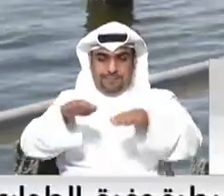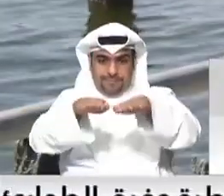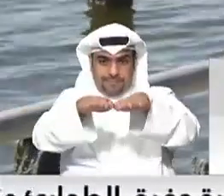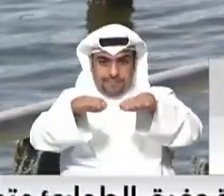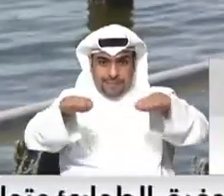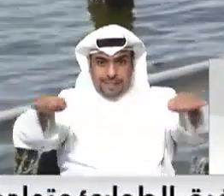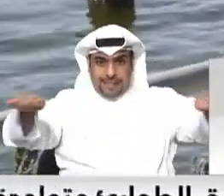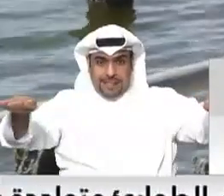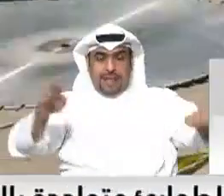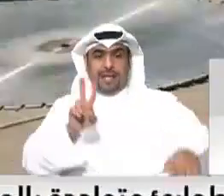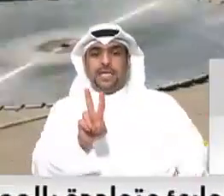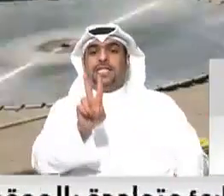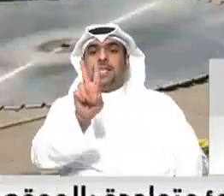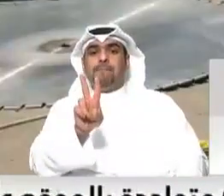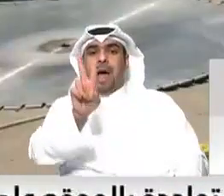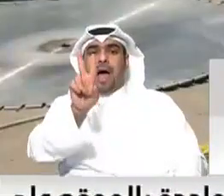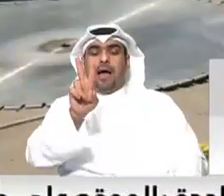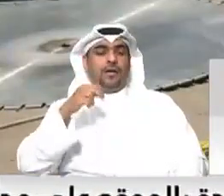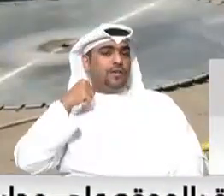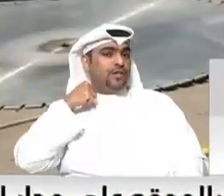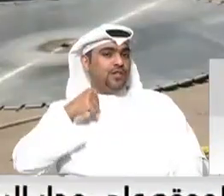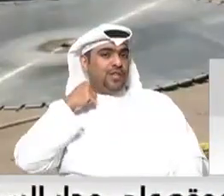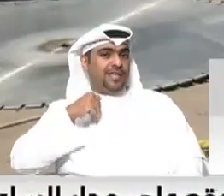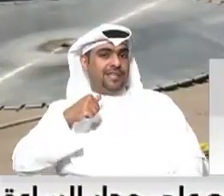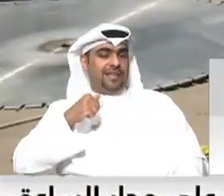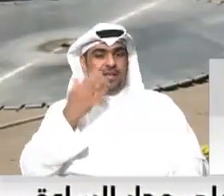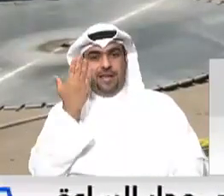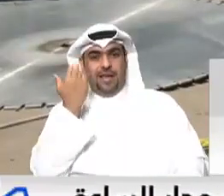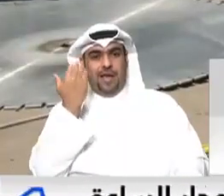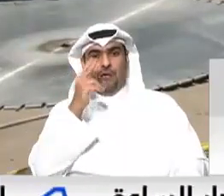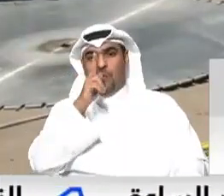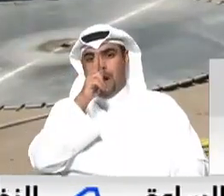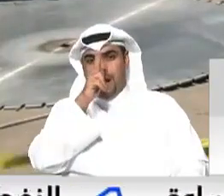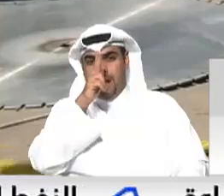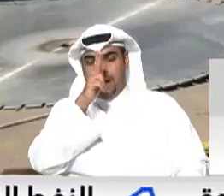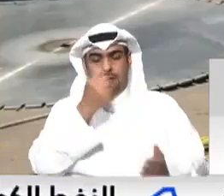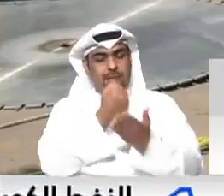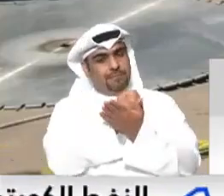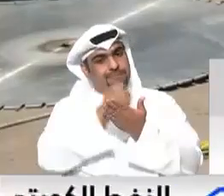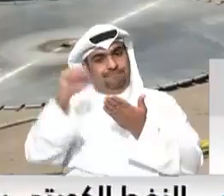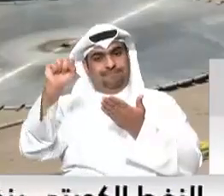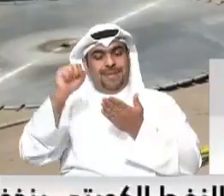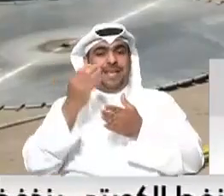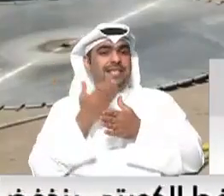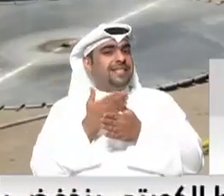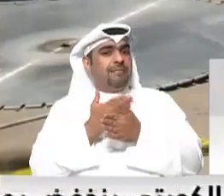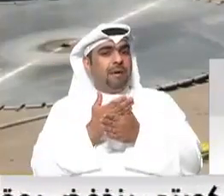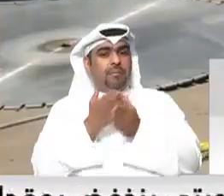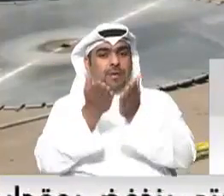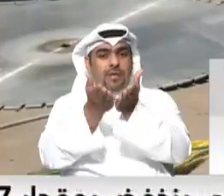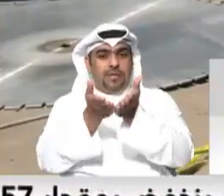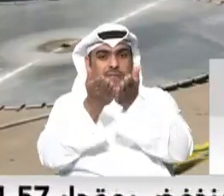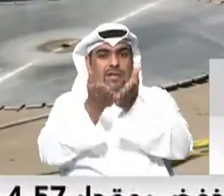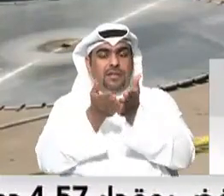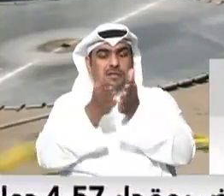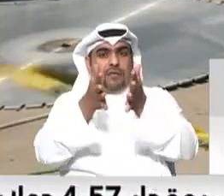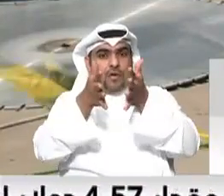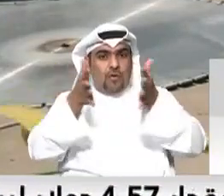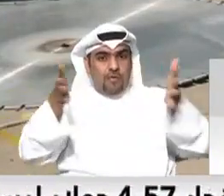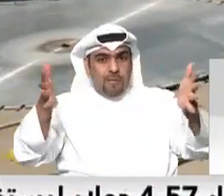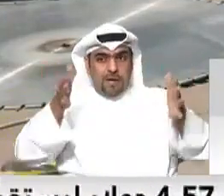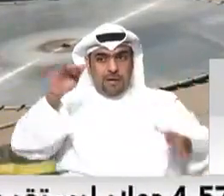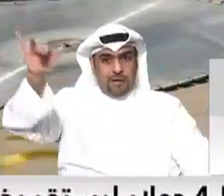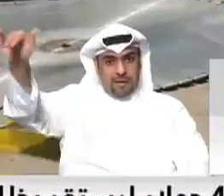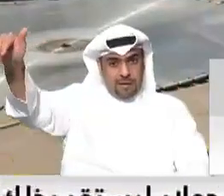بطريقه مختلفه عن الوضع الحالي متطوره تستطيع استيعاب السفن التجاريه الوارده الى دوله الكويت والتي